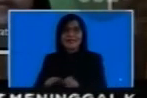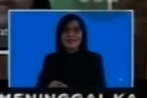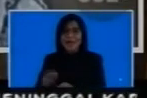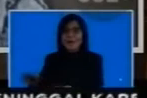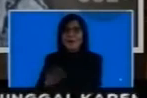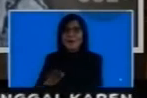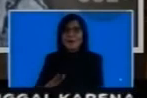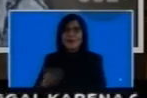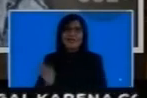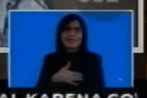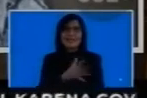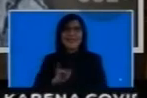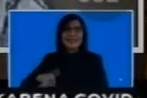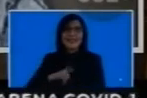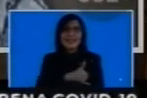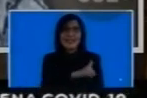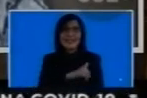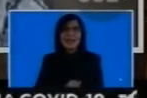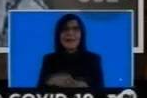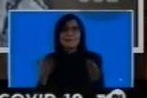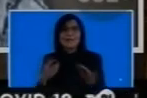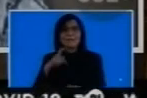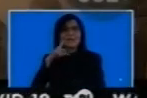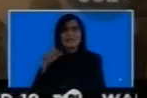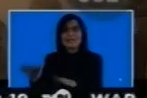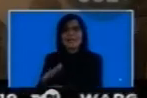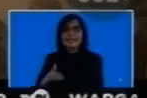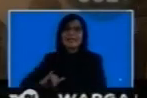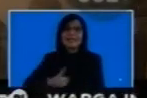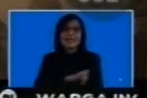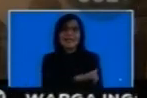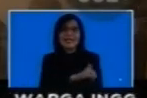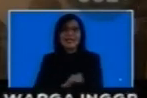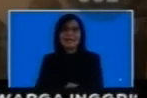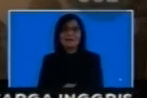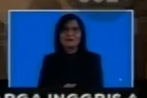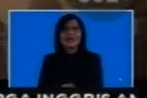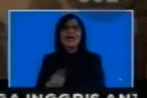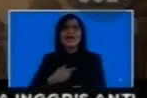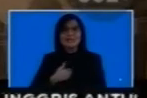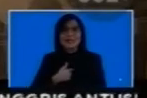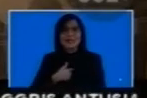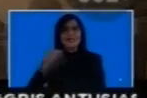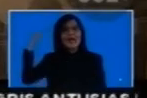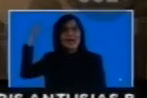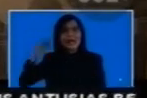lele. Ceritain dong gimana sih caranya beternak ikan lele? Saya dengan kakak Abi